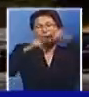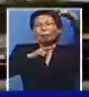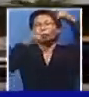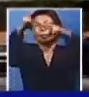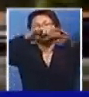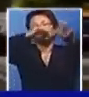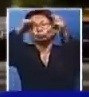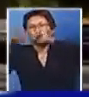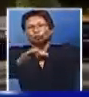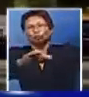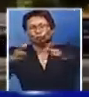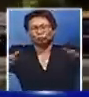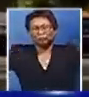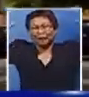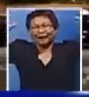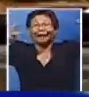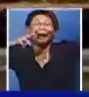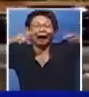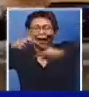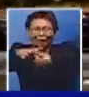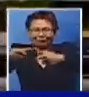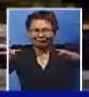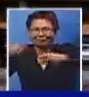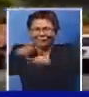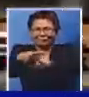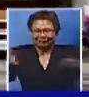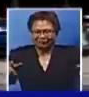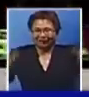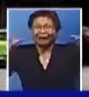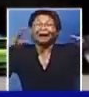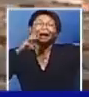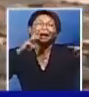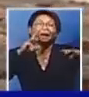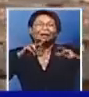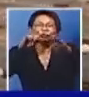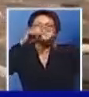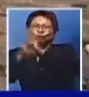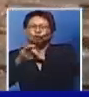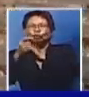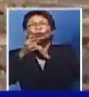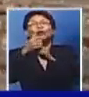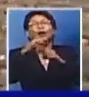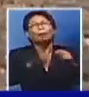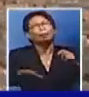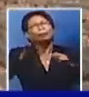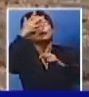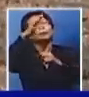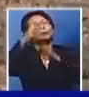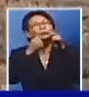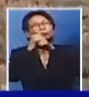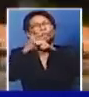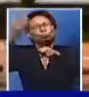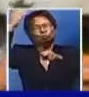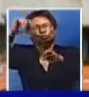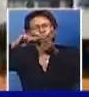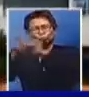itu menukarkan tangki air yang berada di tingkat 4 kompleks itu ialah kira-kira 15 tahun lalu.